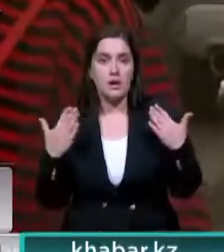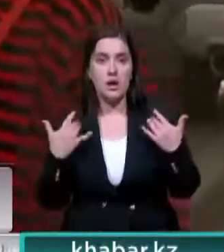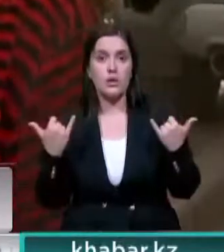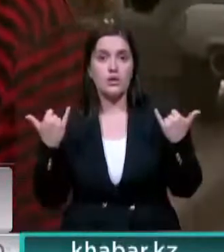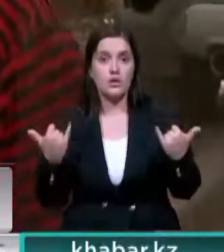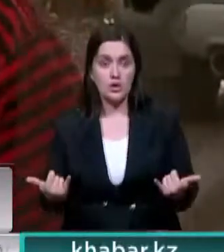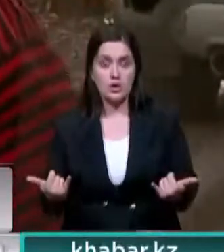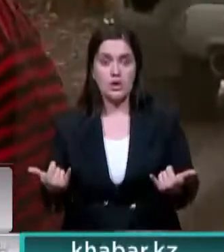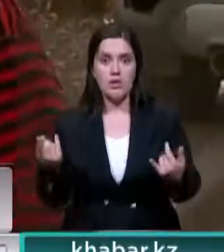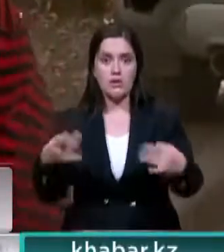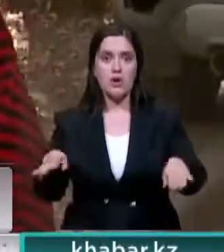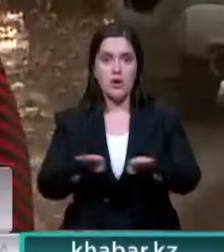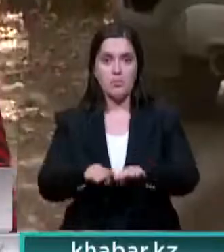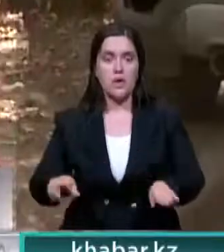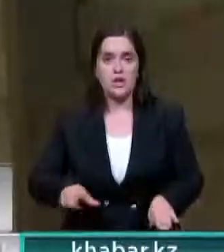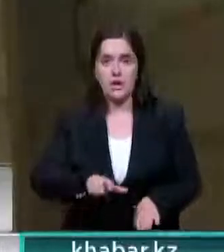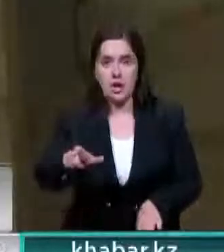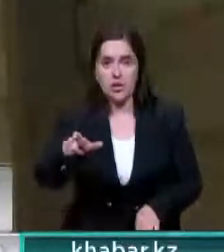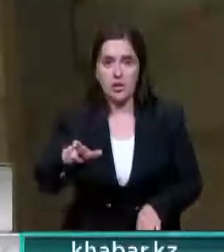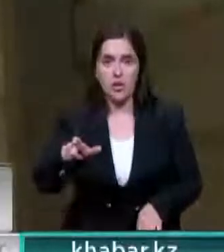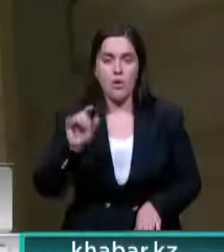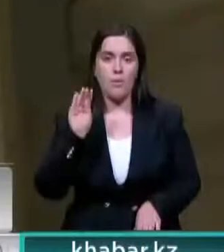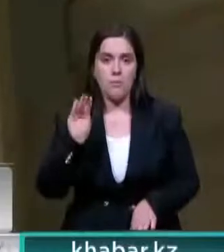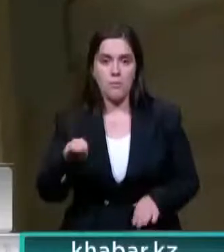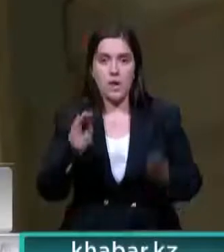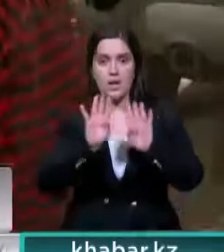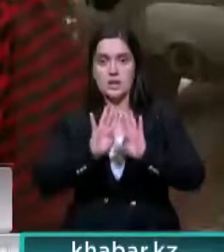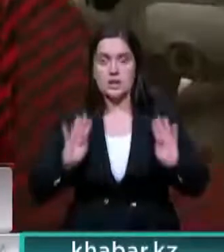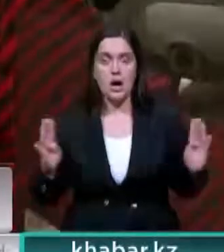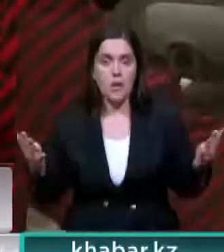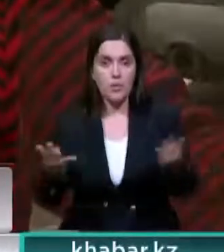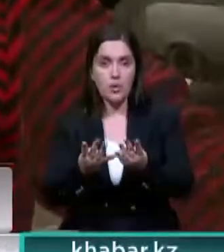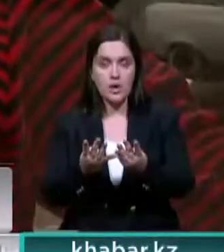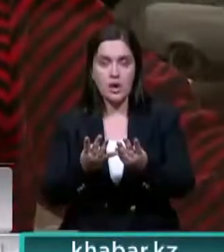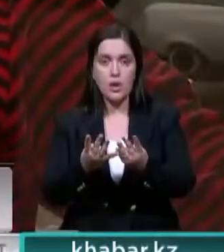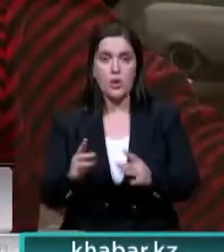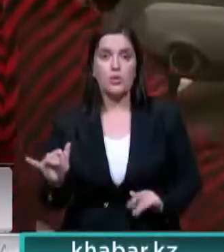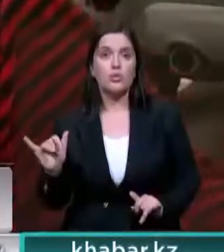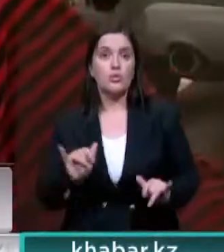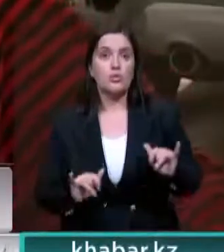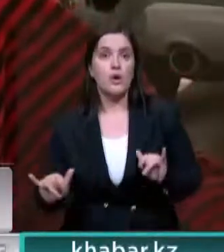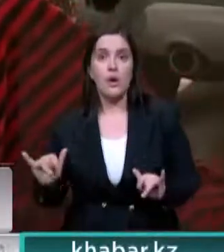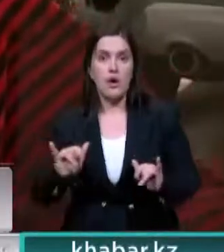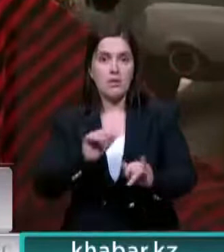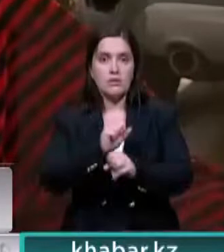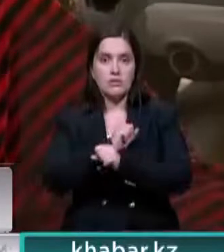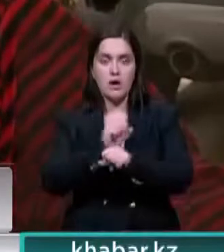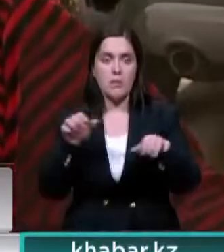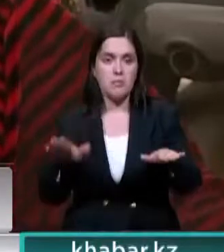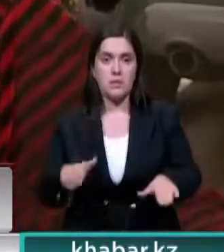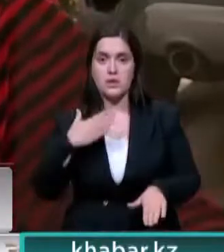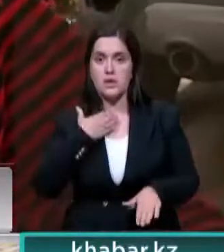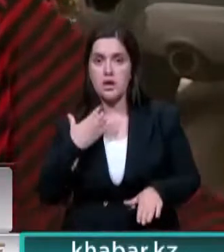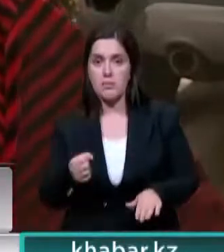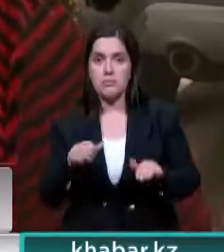нам перекрыли эту дорогу, запоставили вот этот забор. Теперь куда? Даже отдыхать места нету ни